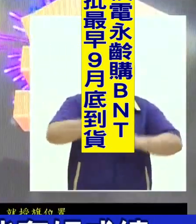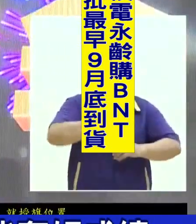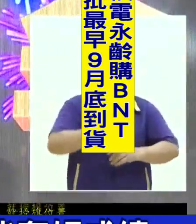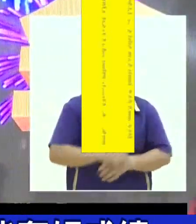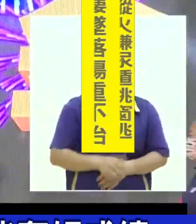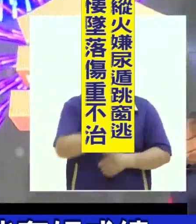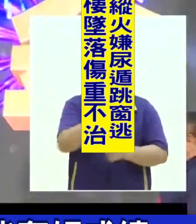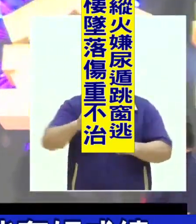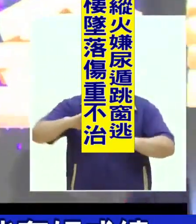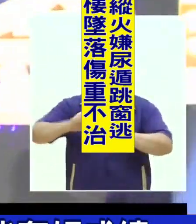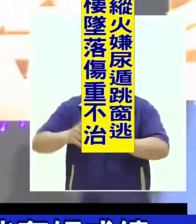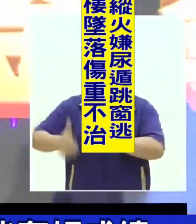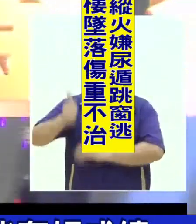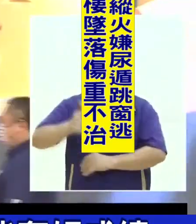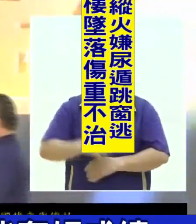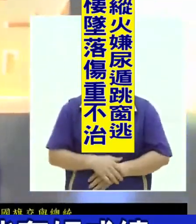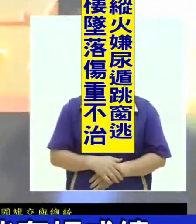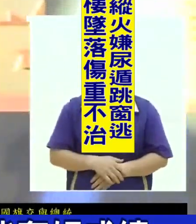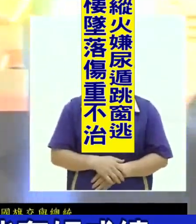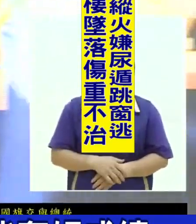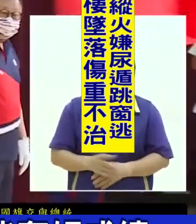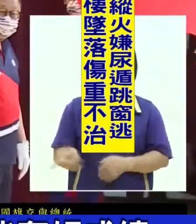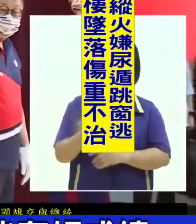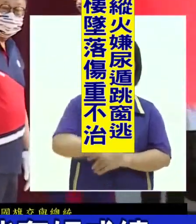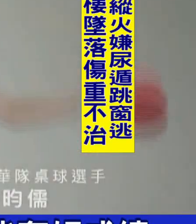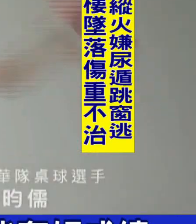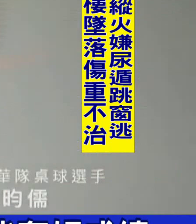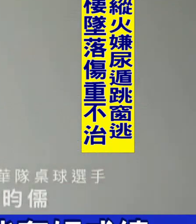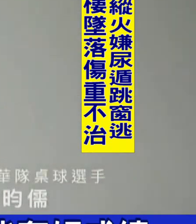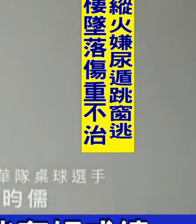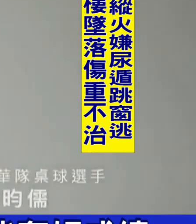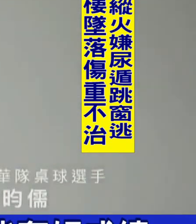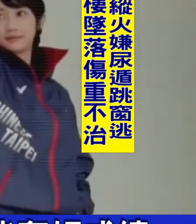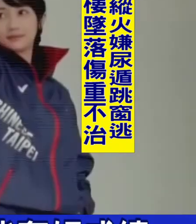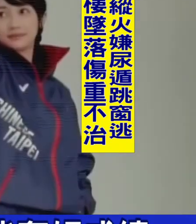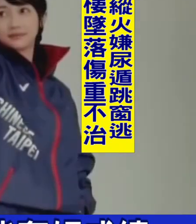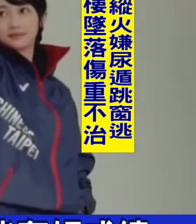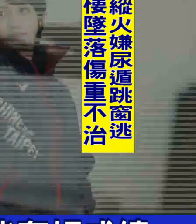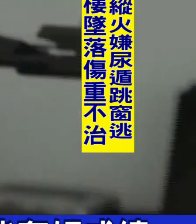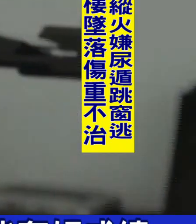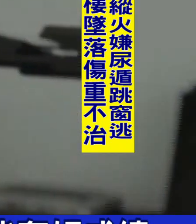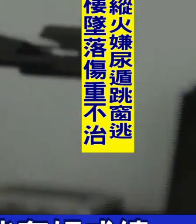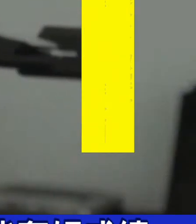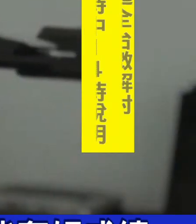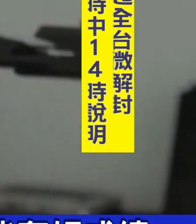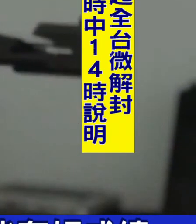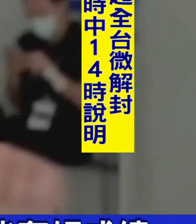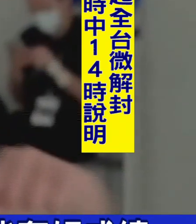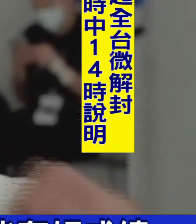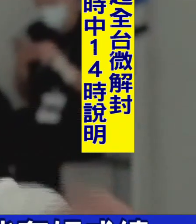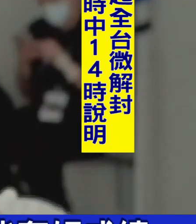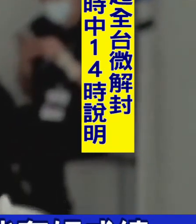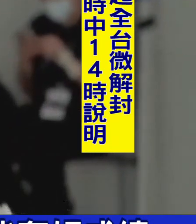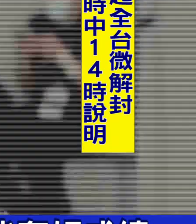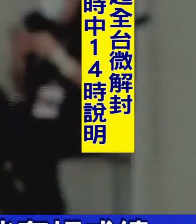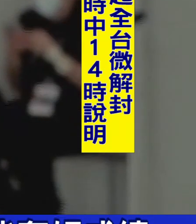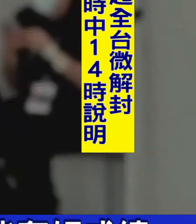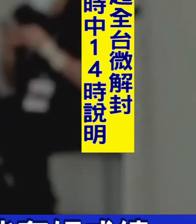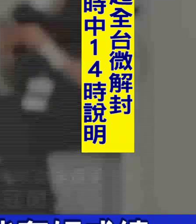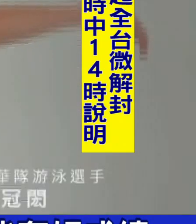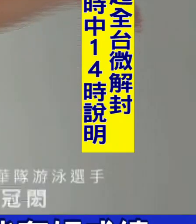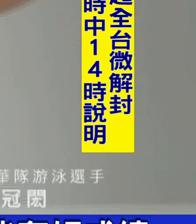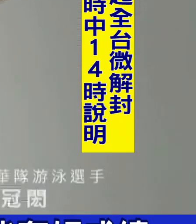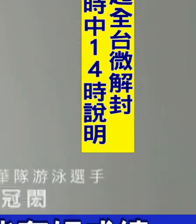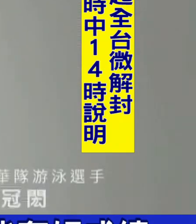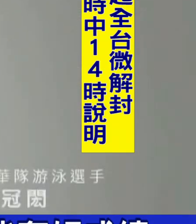中。随着日本东京奥运7月23日就要开幕，中华代表团将在下周一启程前往日本。18个运